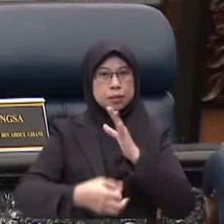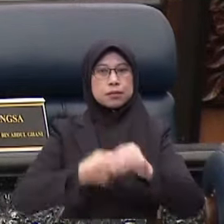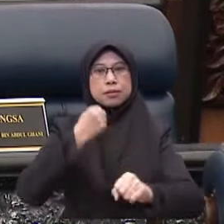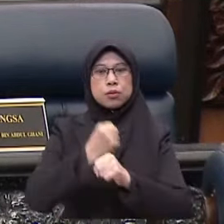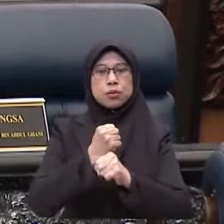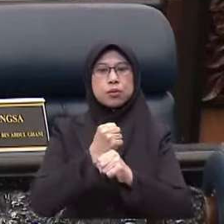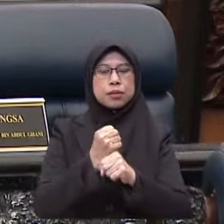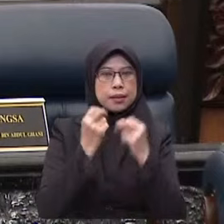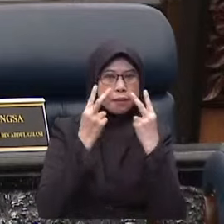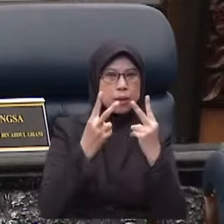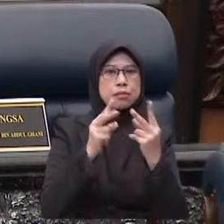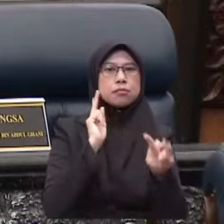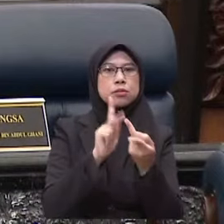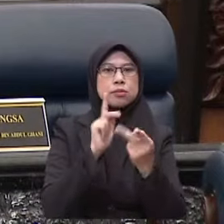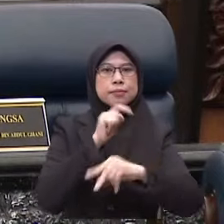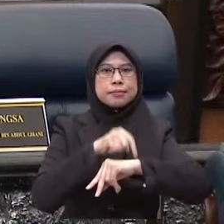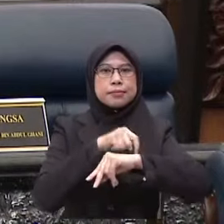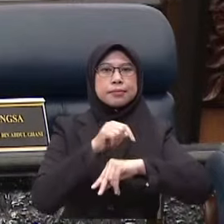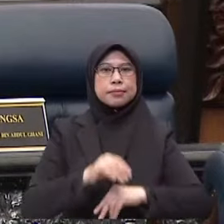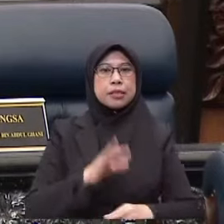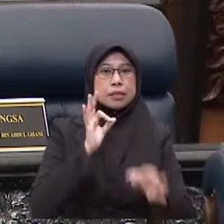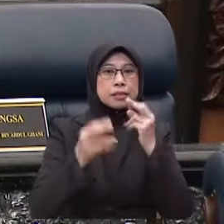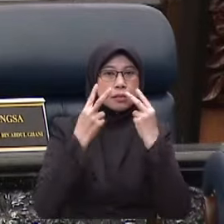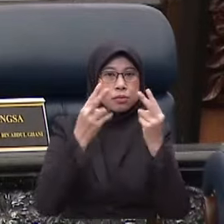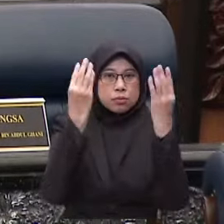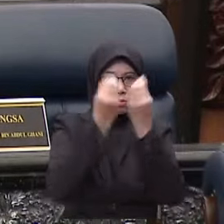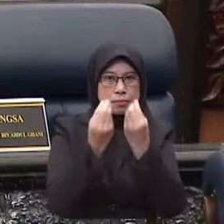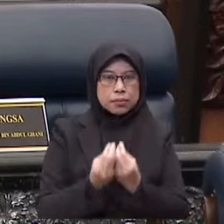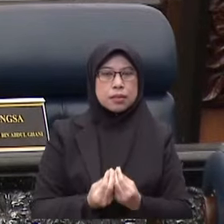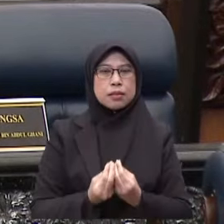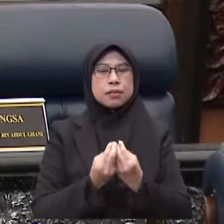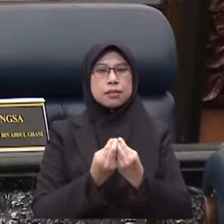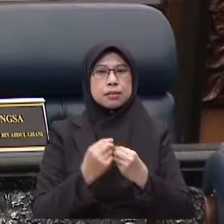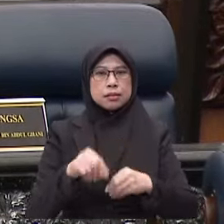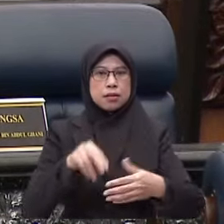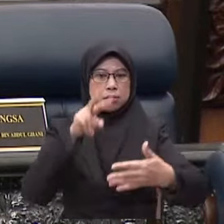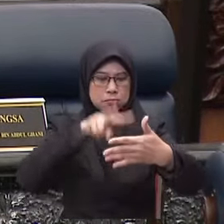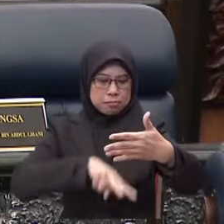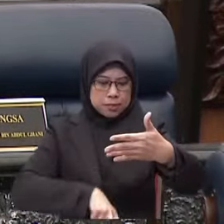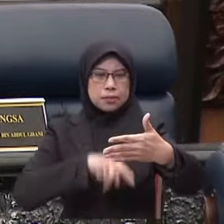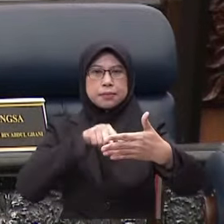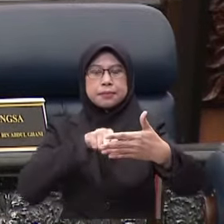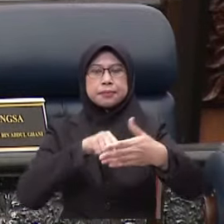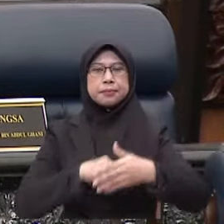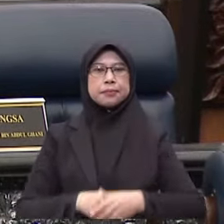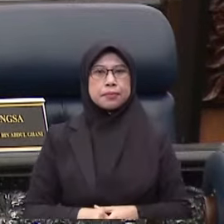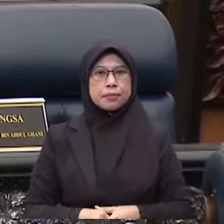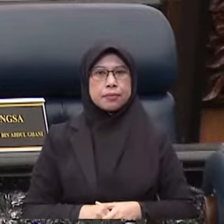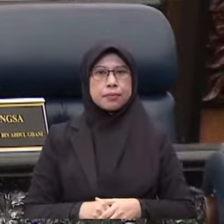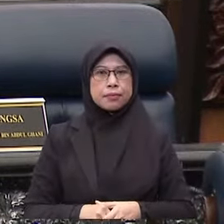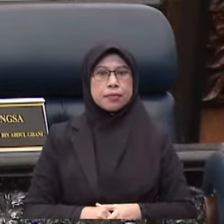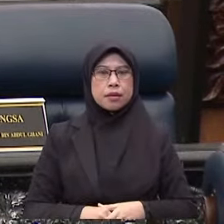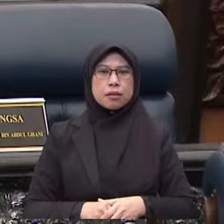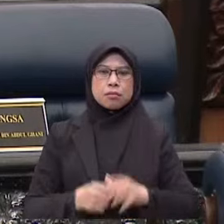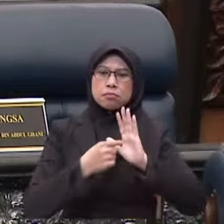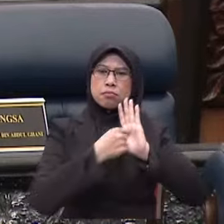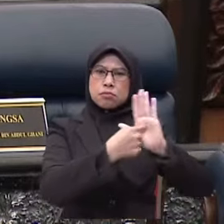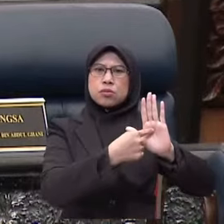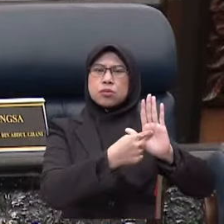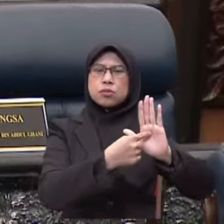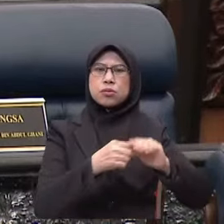ini kita akan nampak jadi kalau kita tengok statistik yang saya BAC secara tak langsung dia menggambarkan